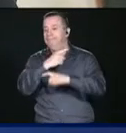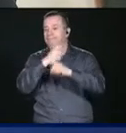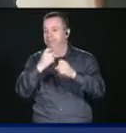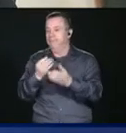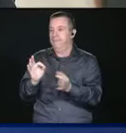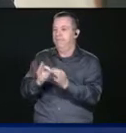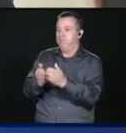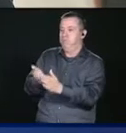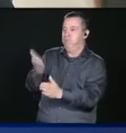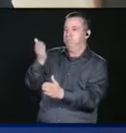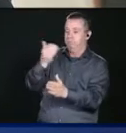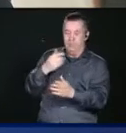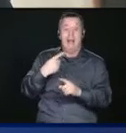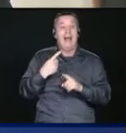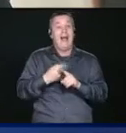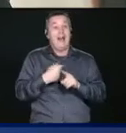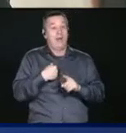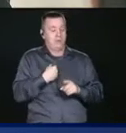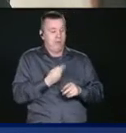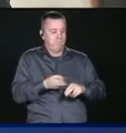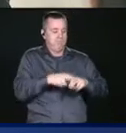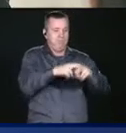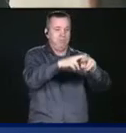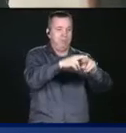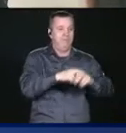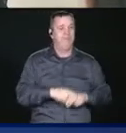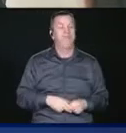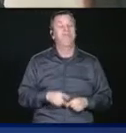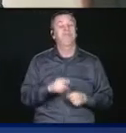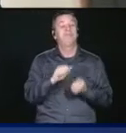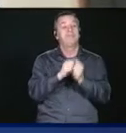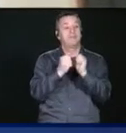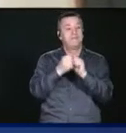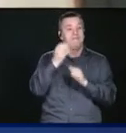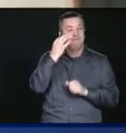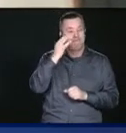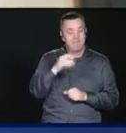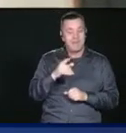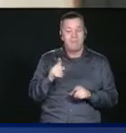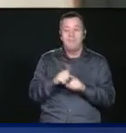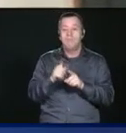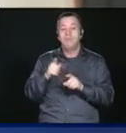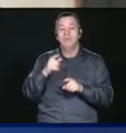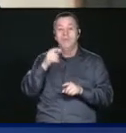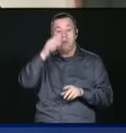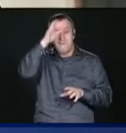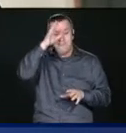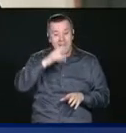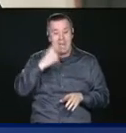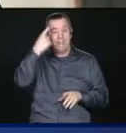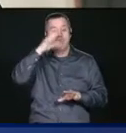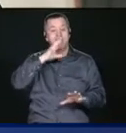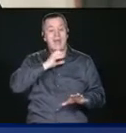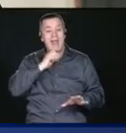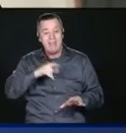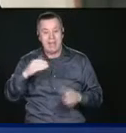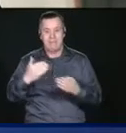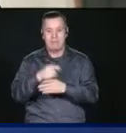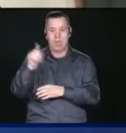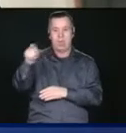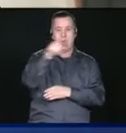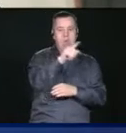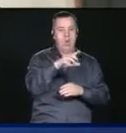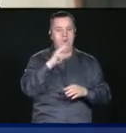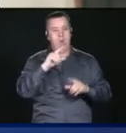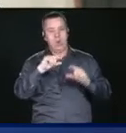être augmentés. On prévoit des mesures de soutien ciblées pour les parents, comme pour les étudiants et les aînés, parce qu'on est conscient que ce sont des groupes qui font face à des